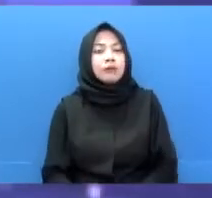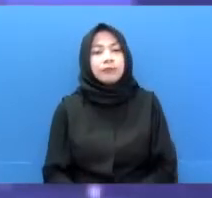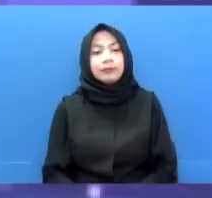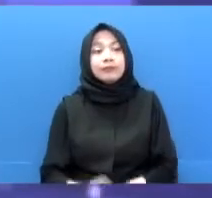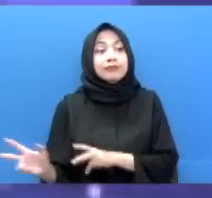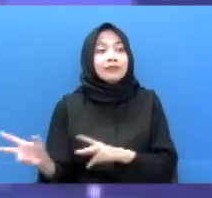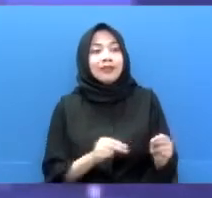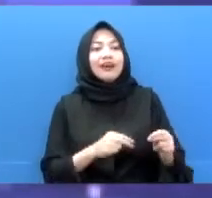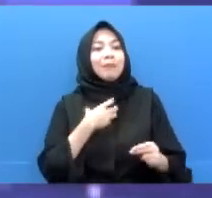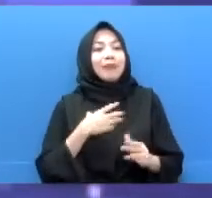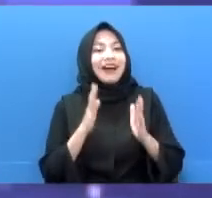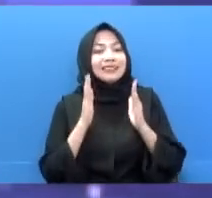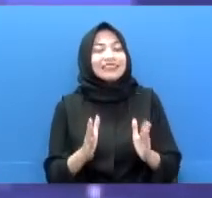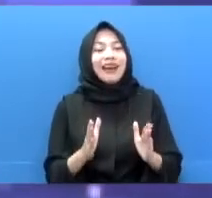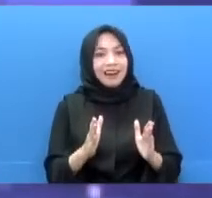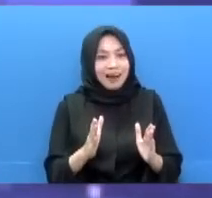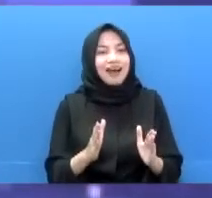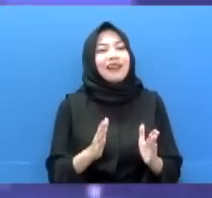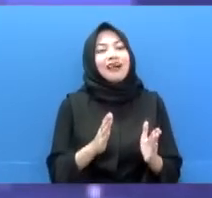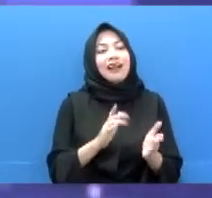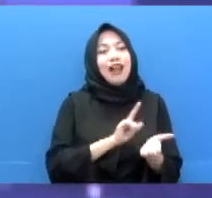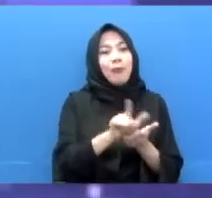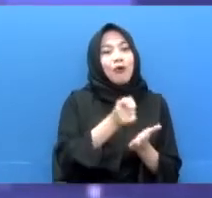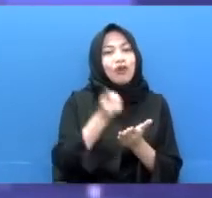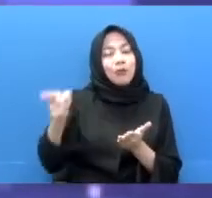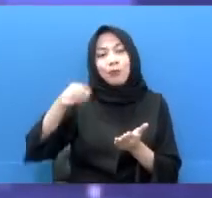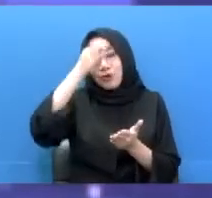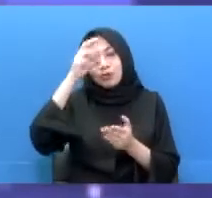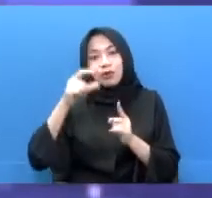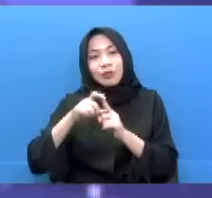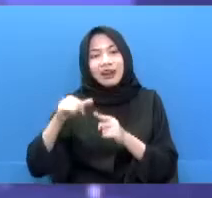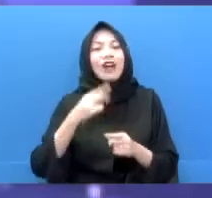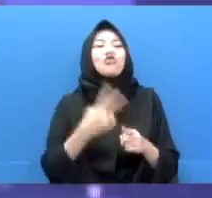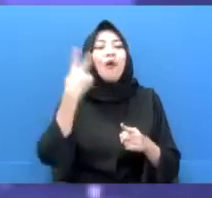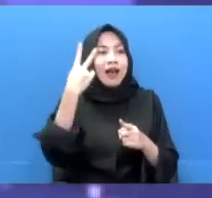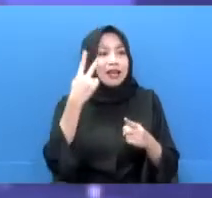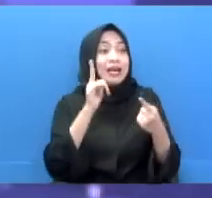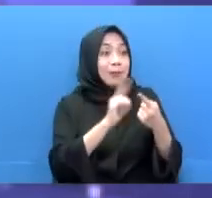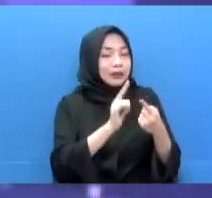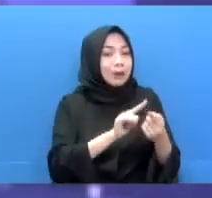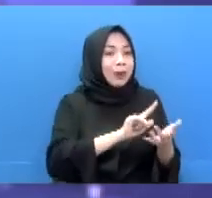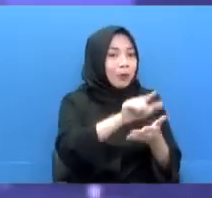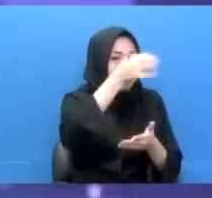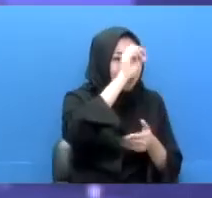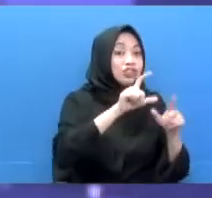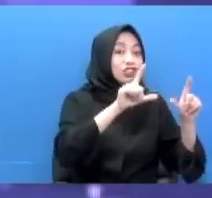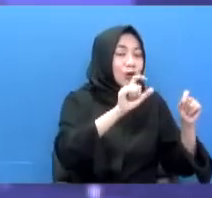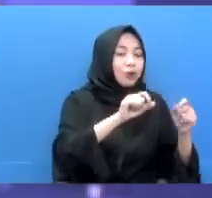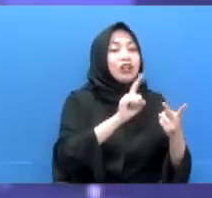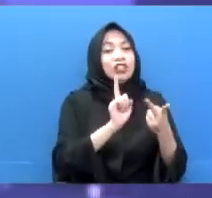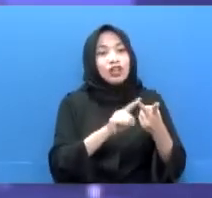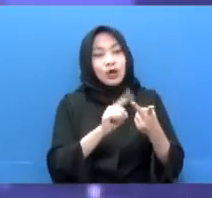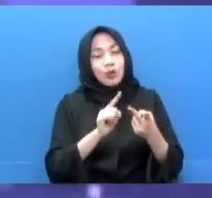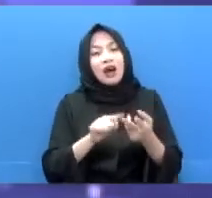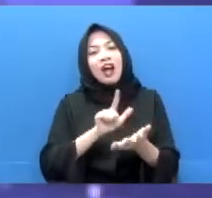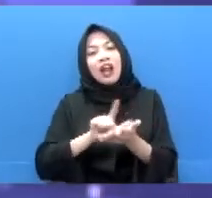melaporkan iptuudiana Ay Eki dua kali pertama ke Polres Cirebon kota dan hari ini ke propampolri lebih lengkapnya kita akan bertanya langsung